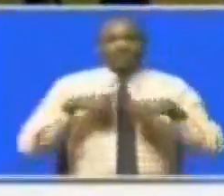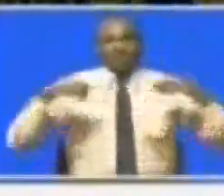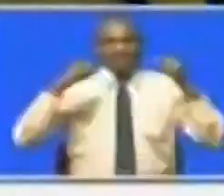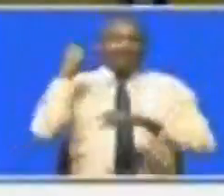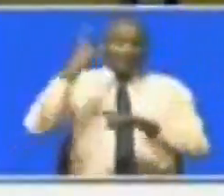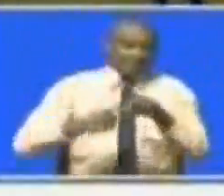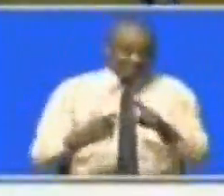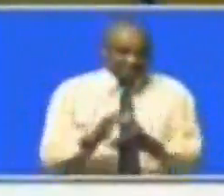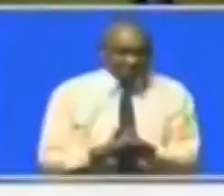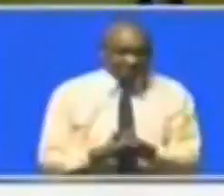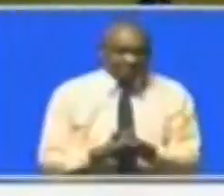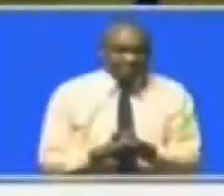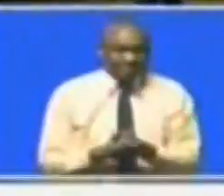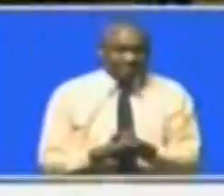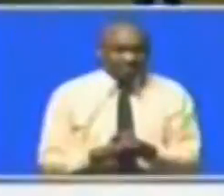ujao.